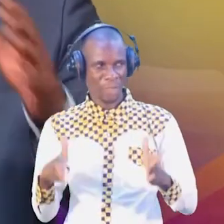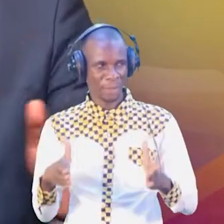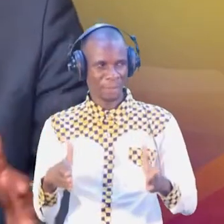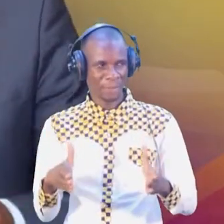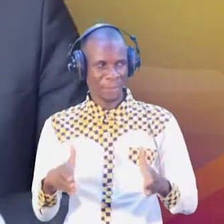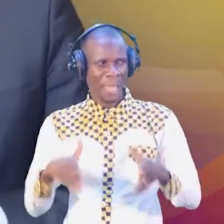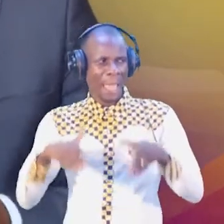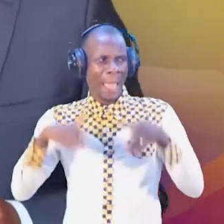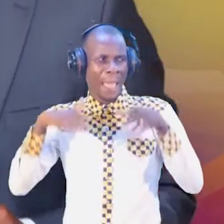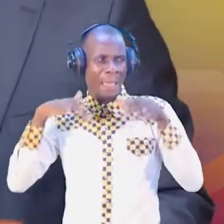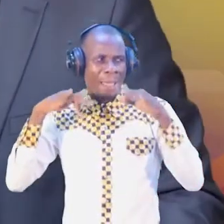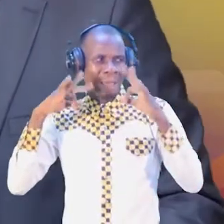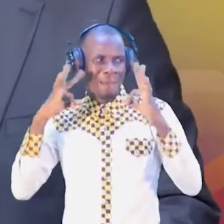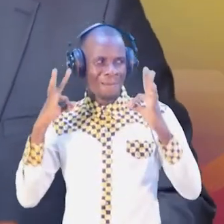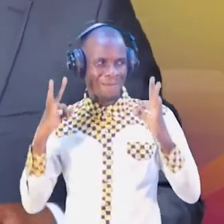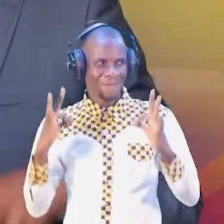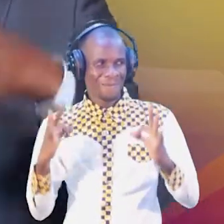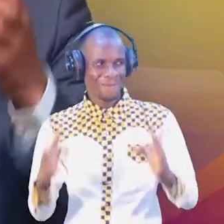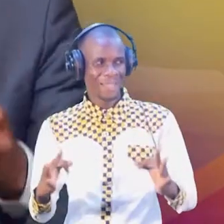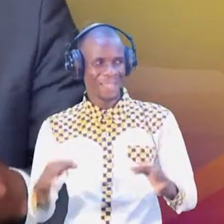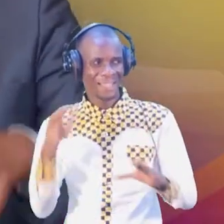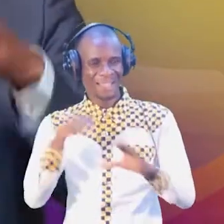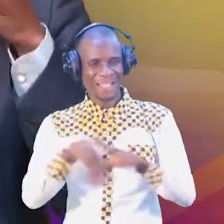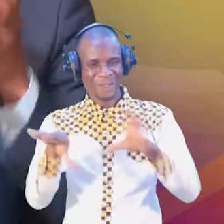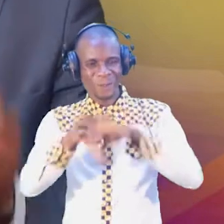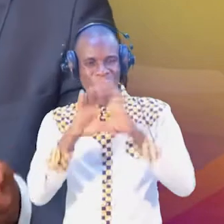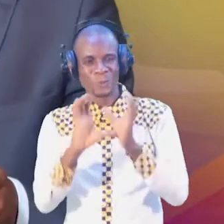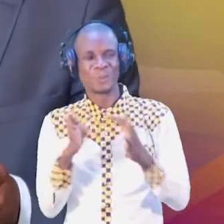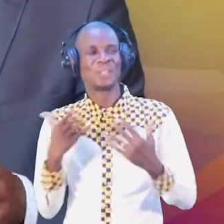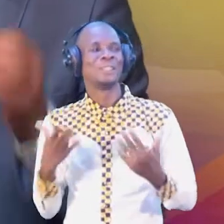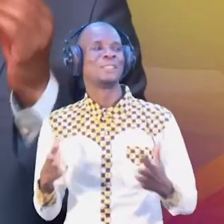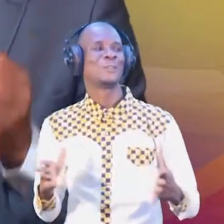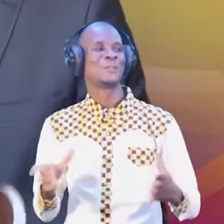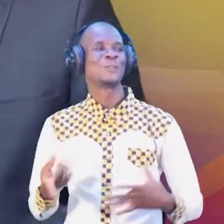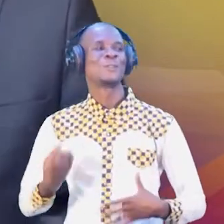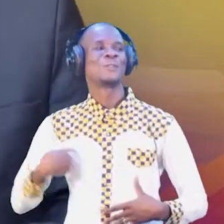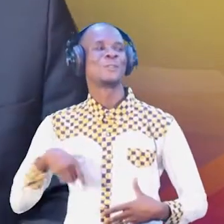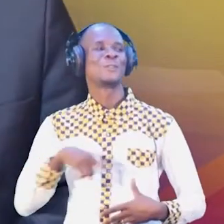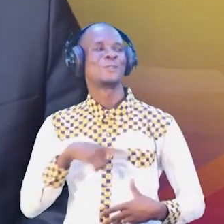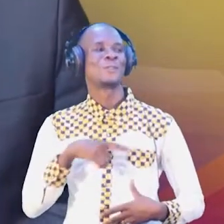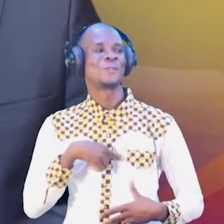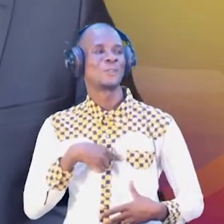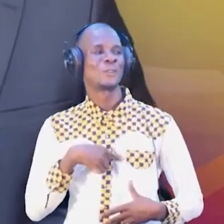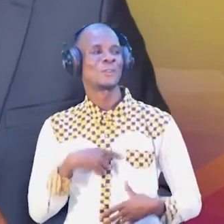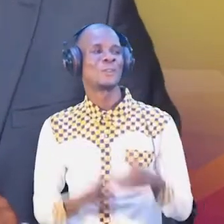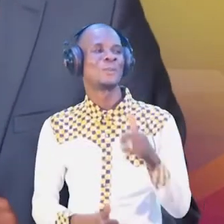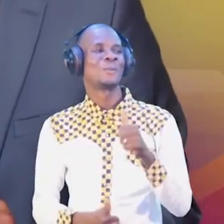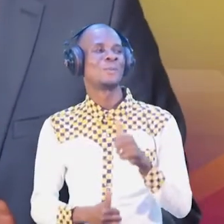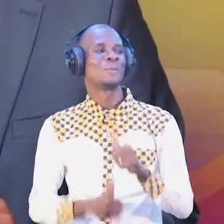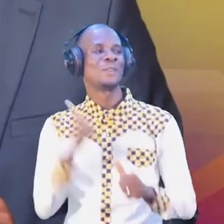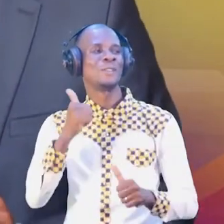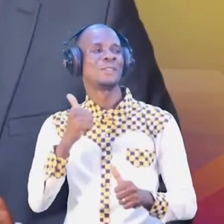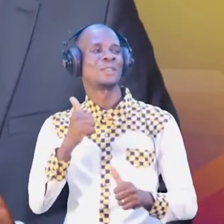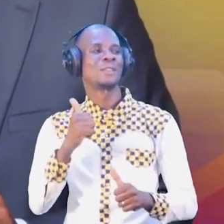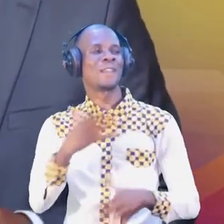banziete bozali pe bozala balongi koleka. Na bongo mutu yalite ezali balongi koleka elongo na